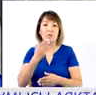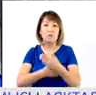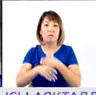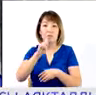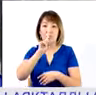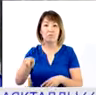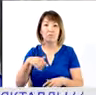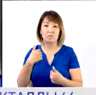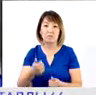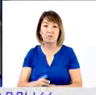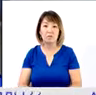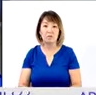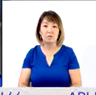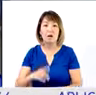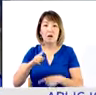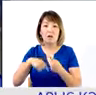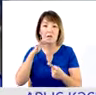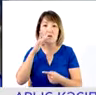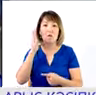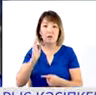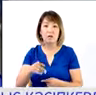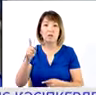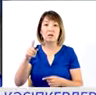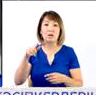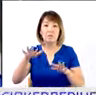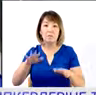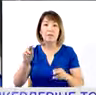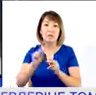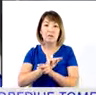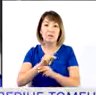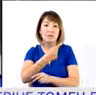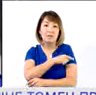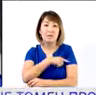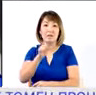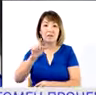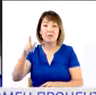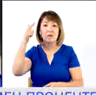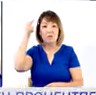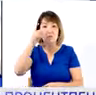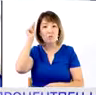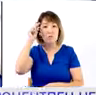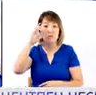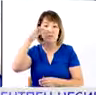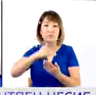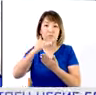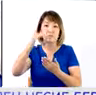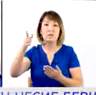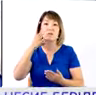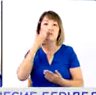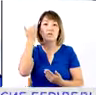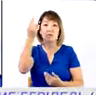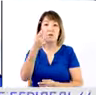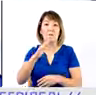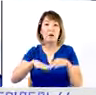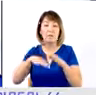ұшырамайды. Алдағы уақытта жергілікті емдеу мекемелеріндегі дәрігерлердің біліктілігін арттырып, білімін жетілдіру жолында шетелдік мамандармен